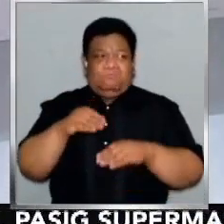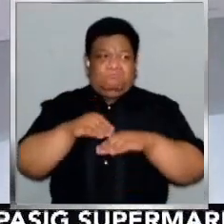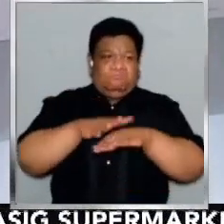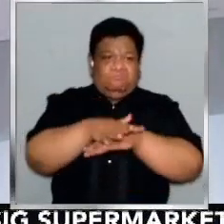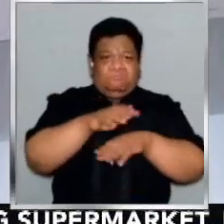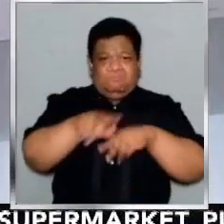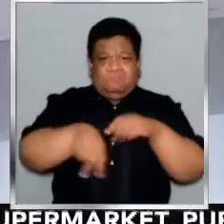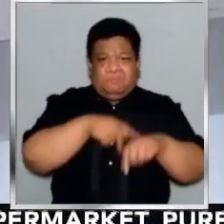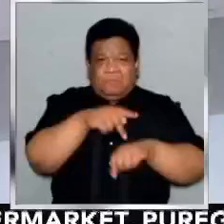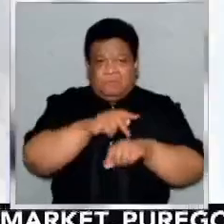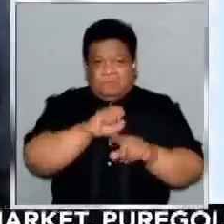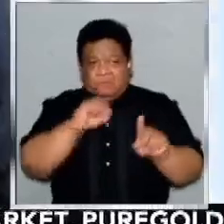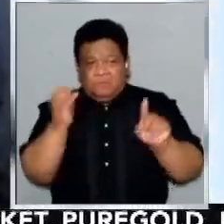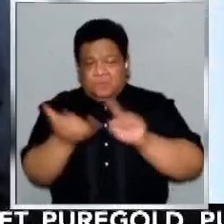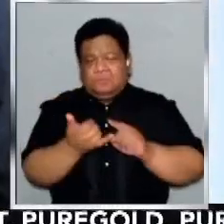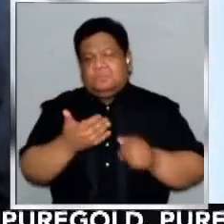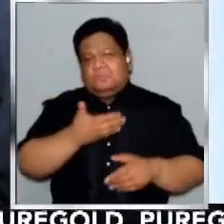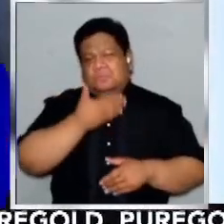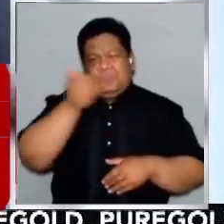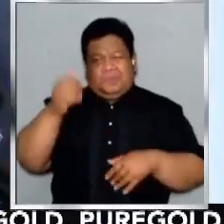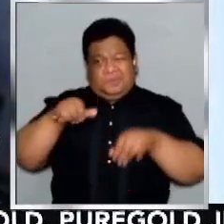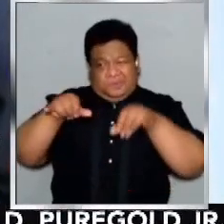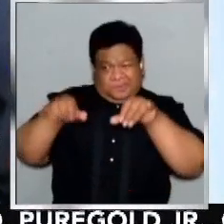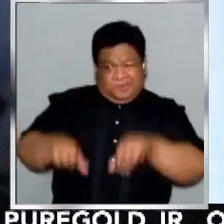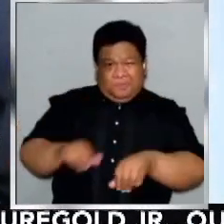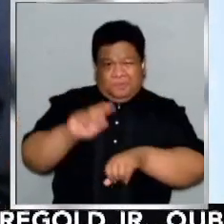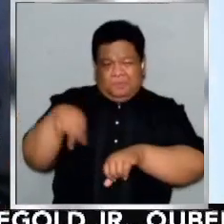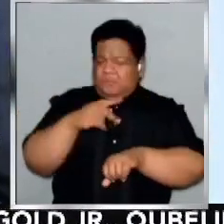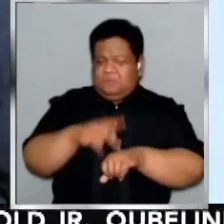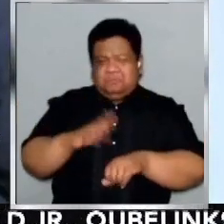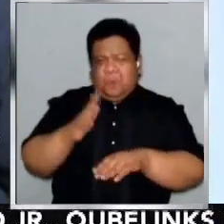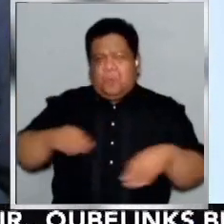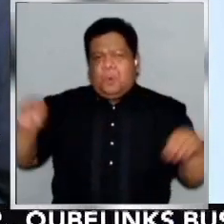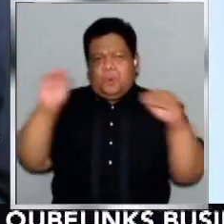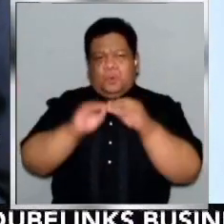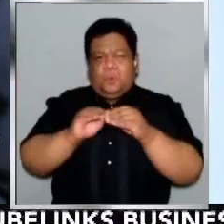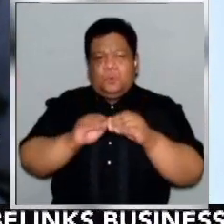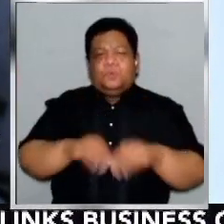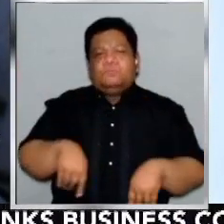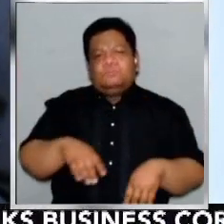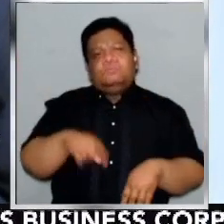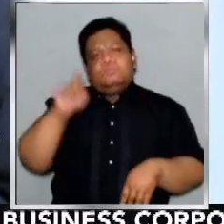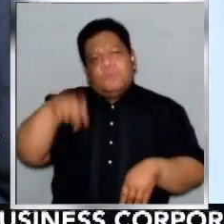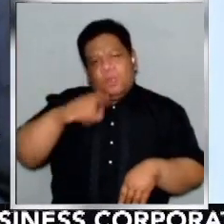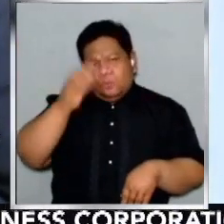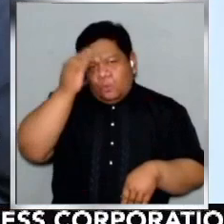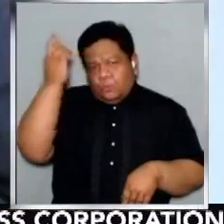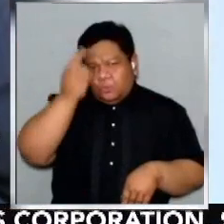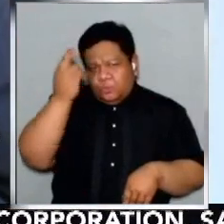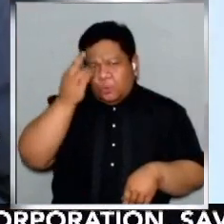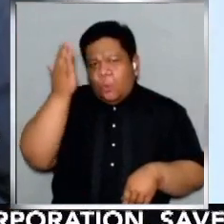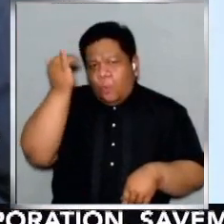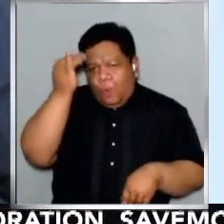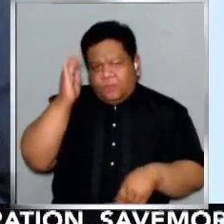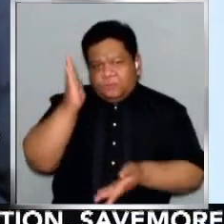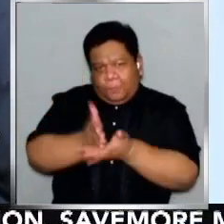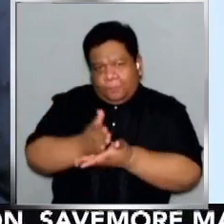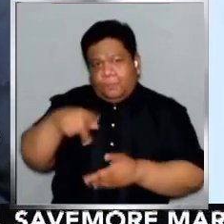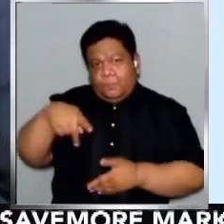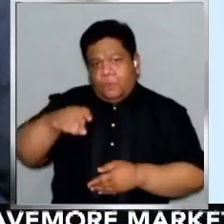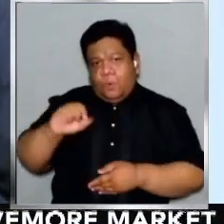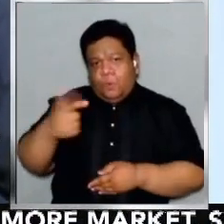Gaming Operator. Sabi ng Pangulo, kailangan matukoy kung bakit dapat nang itigil ang mga POGO. May mga legal naman daw na POGO na nagbabayad pa ng